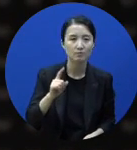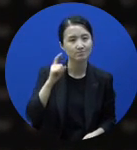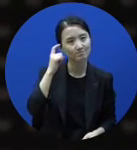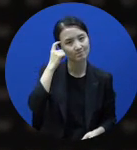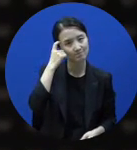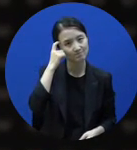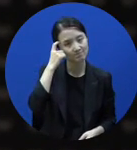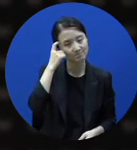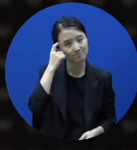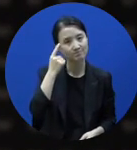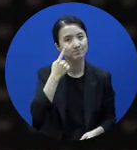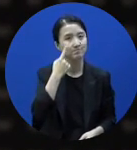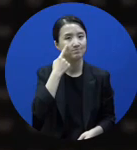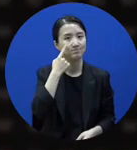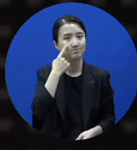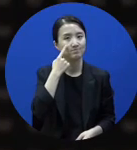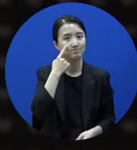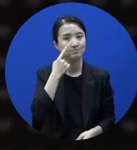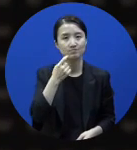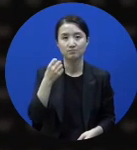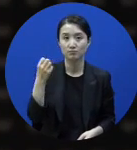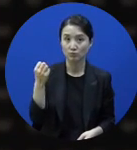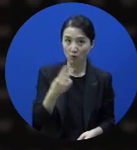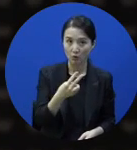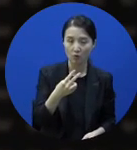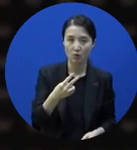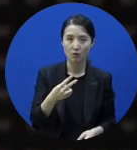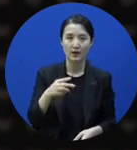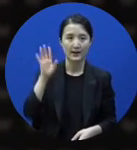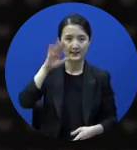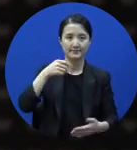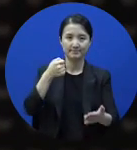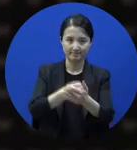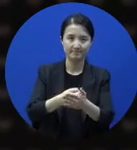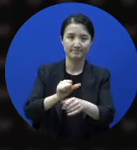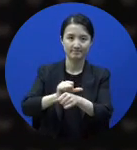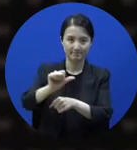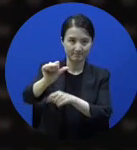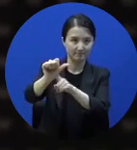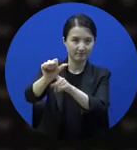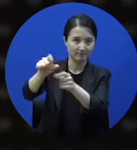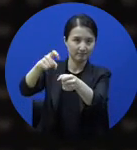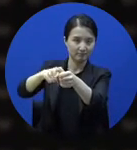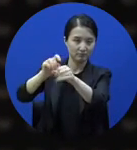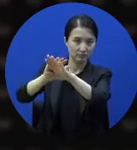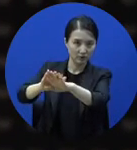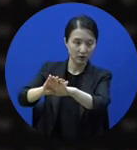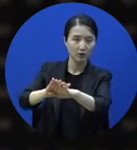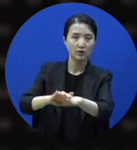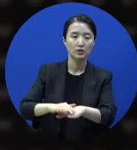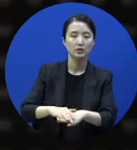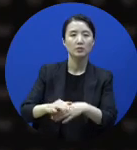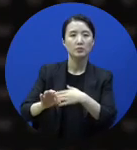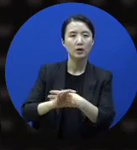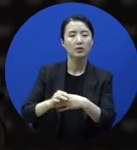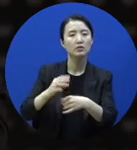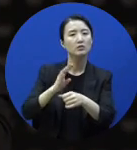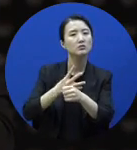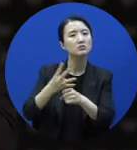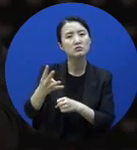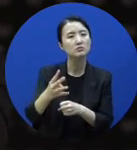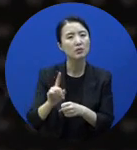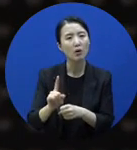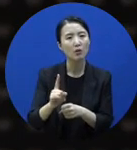한번 이렇게 정해보는 거죠. 그리고 5년 후에 어떤 거꾸로 디데이를 해보는 거죠. 4년 후, 3년 후, 2년 후, 1년